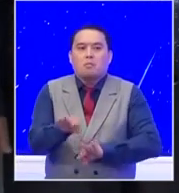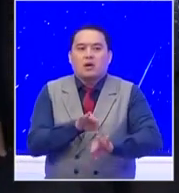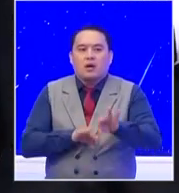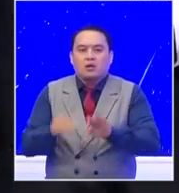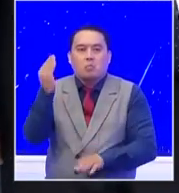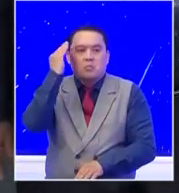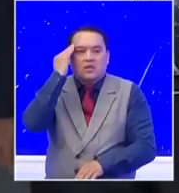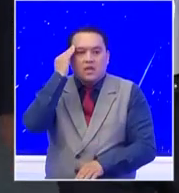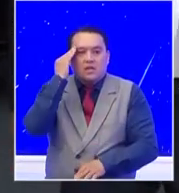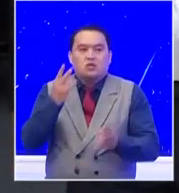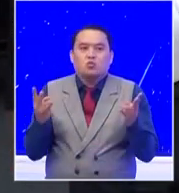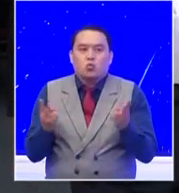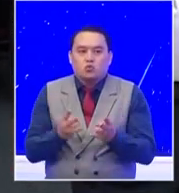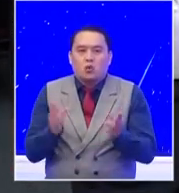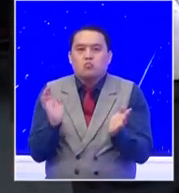бар. Например,